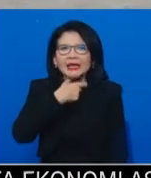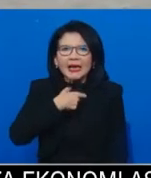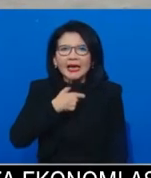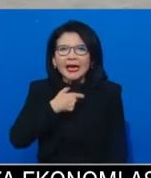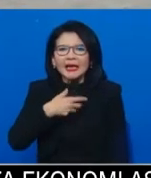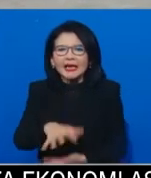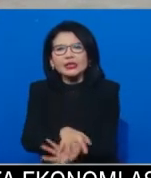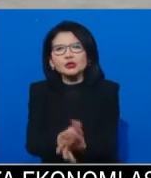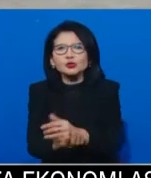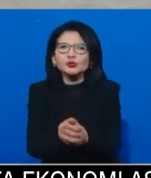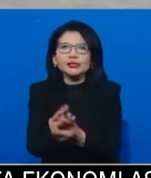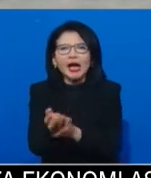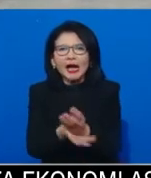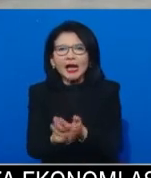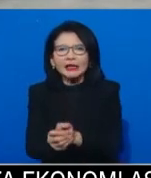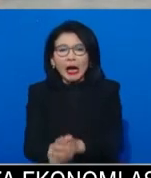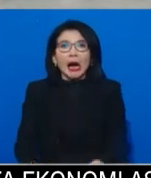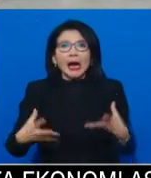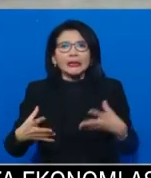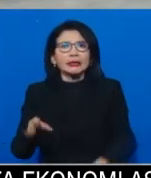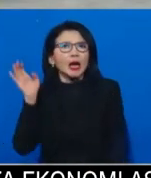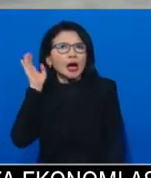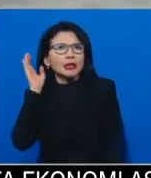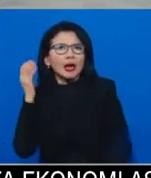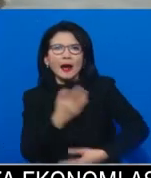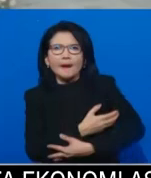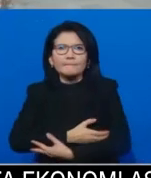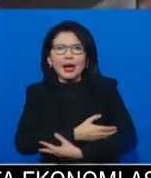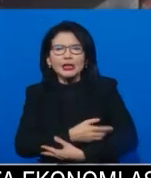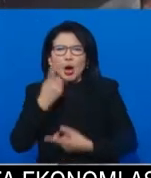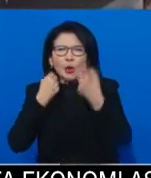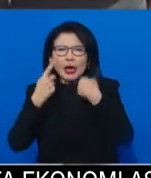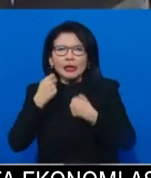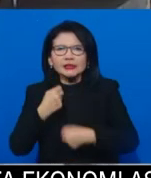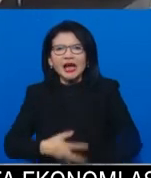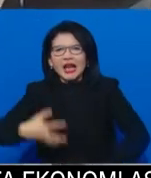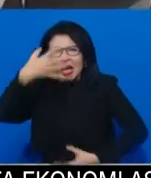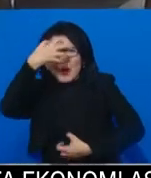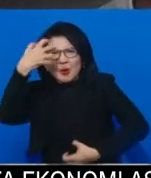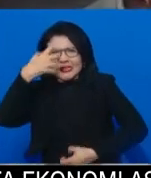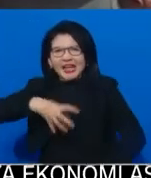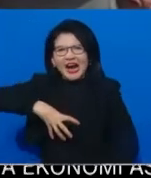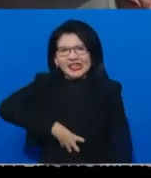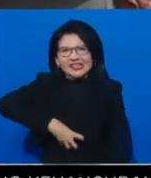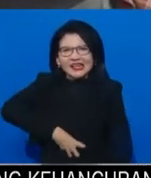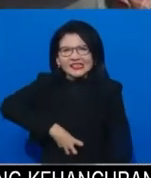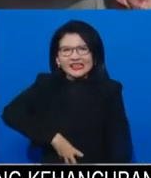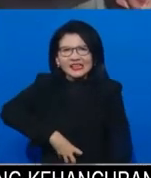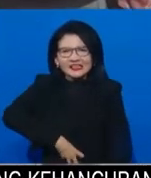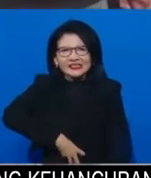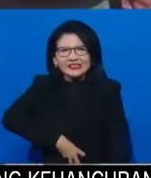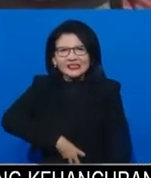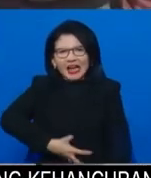mencuci tangan usai menyuapi terkejut mendengar tangisan cucunya dan mendapati monyet liar tengah menggigit bagian perut korban